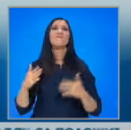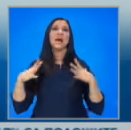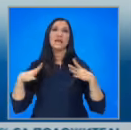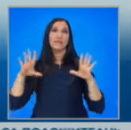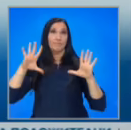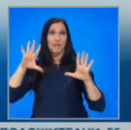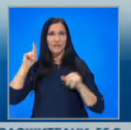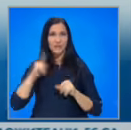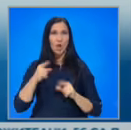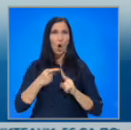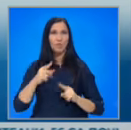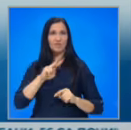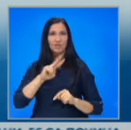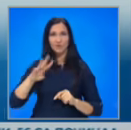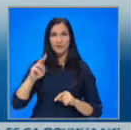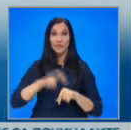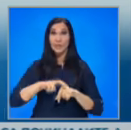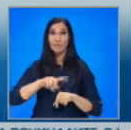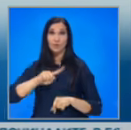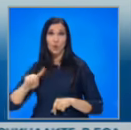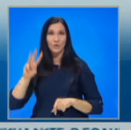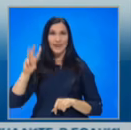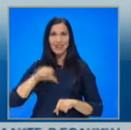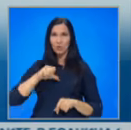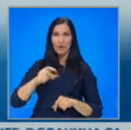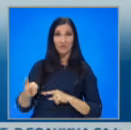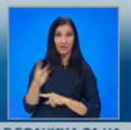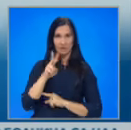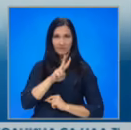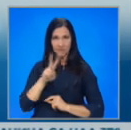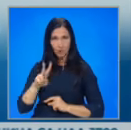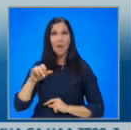От 24 декември до 3 януари 2022.